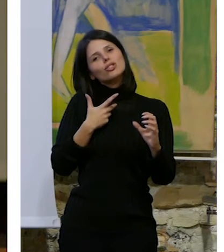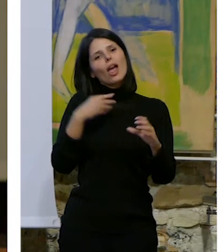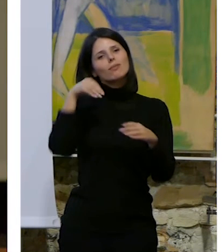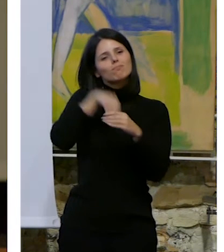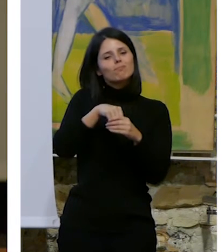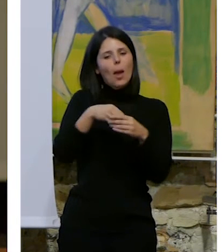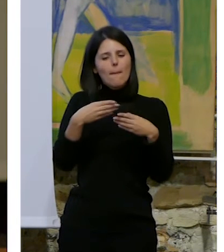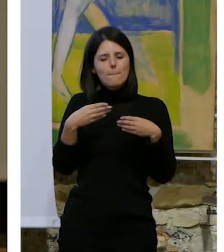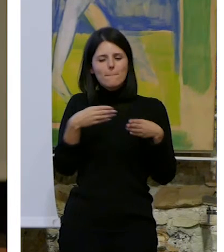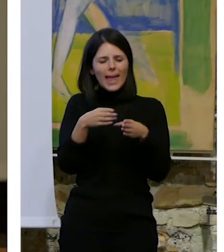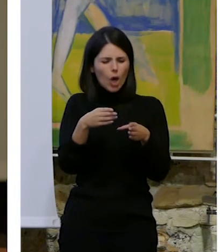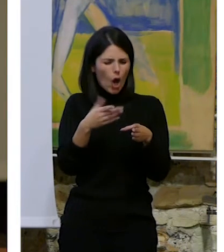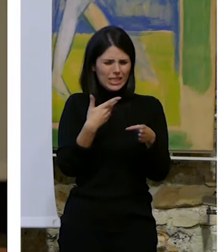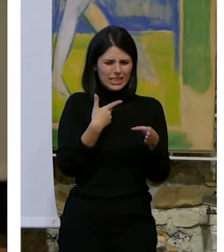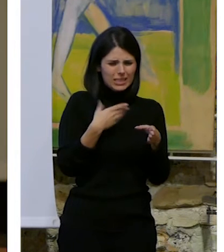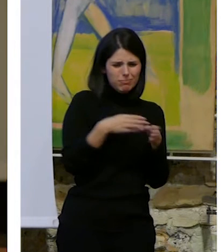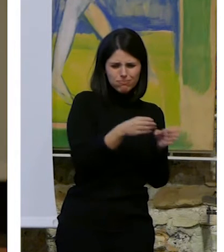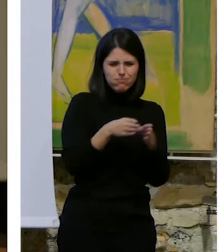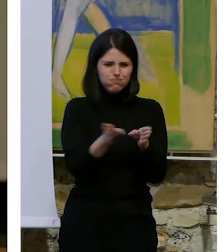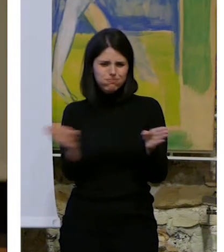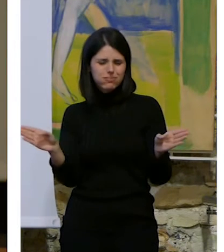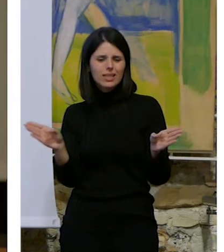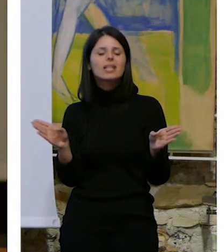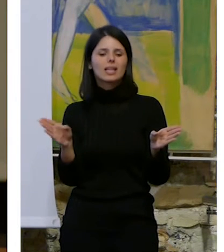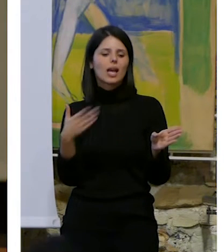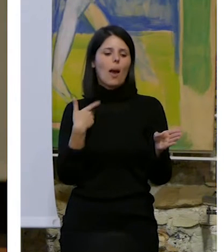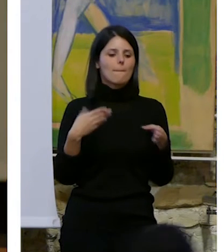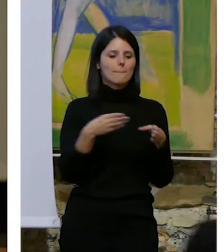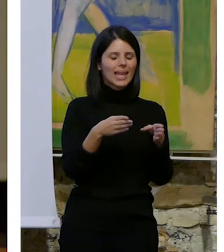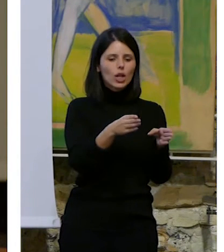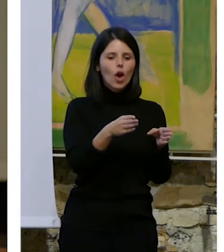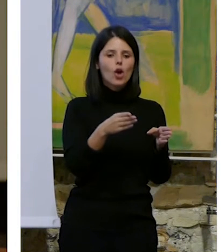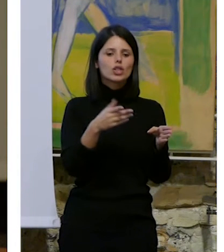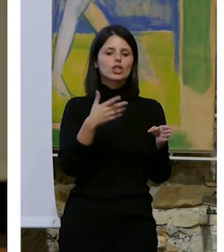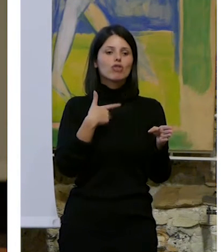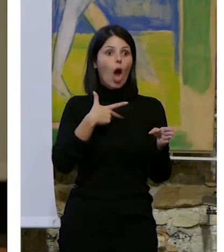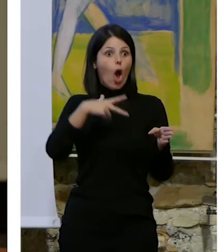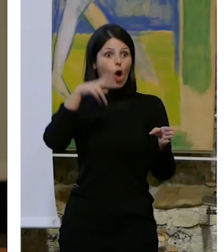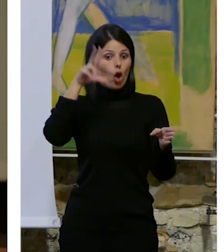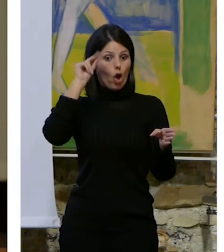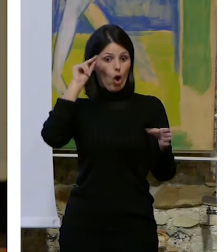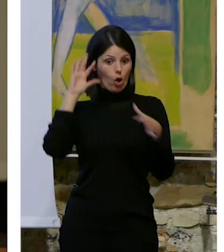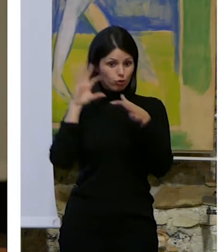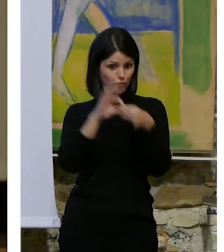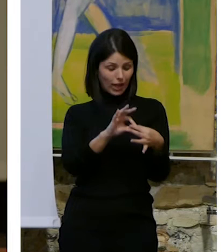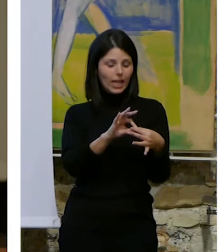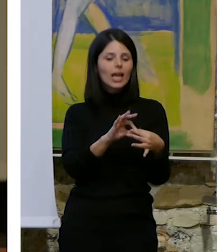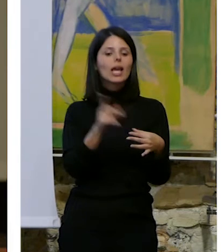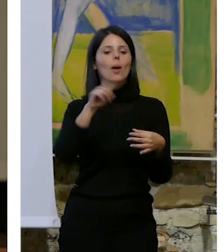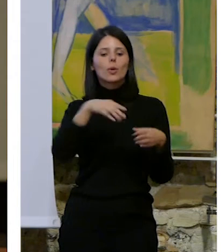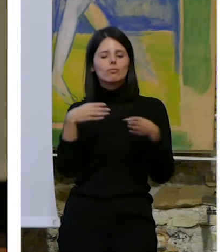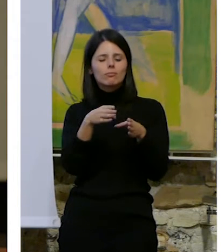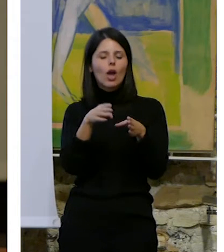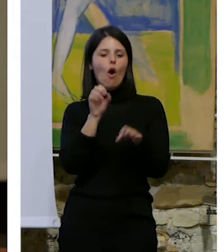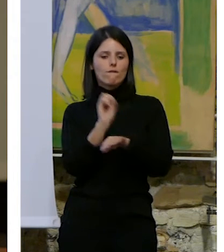percorsi talvolta molto diversi, cioè da quelli che sono i percorsi della gnosi, cioè del conoscere, ai percorsi della